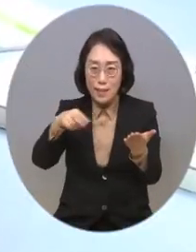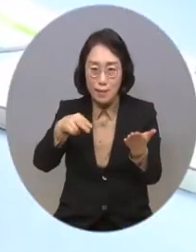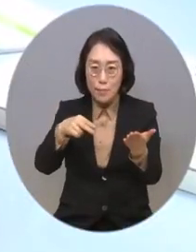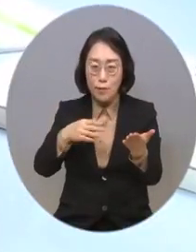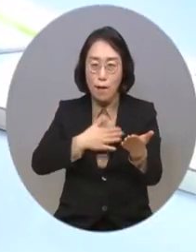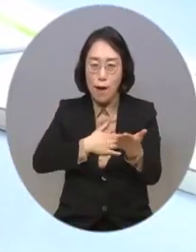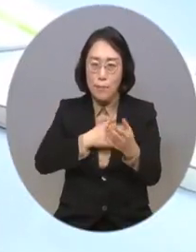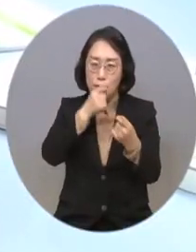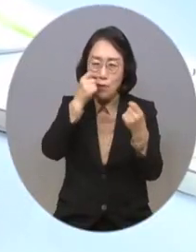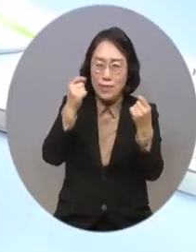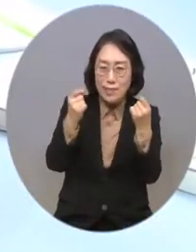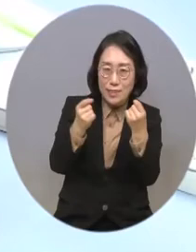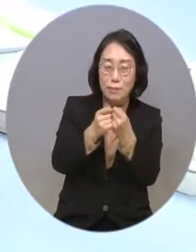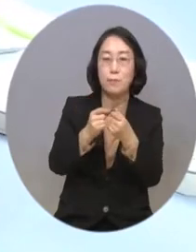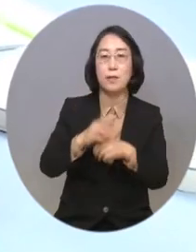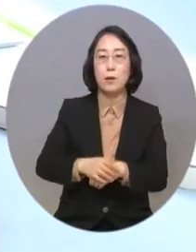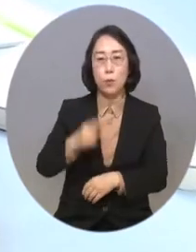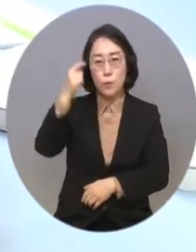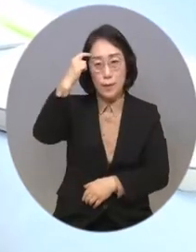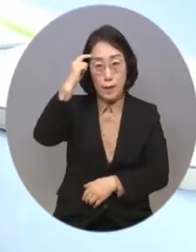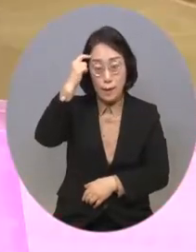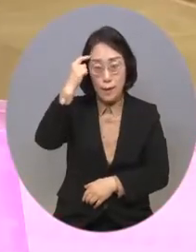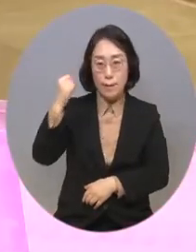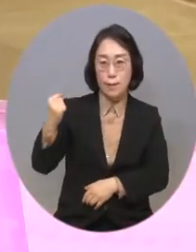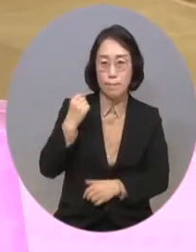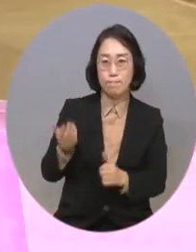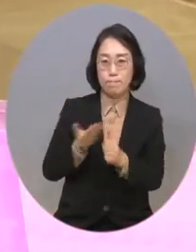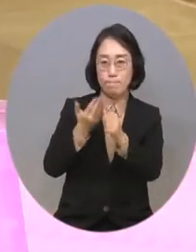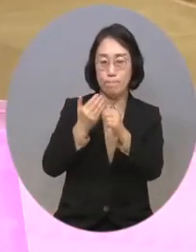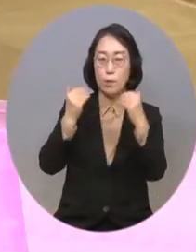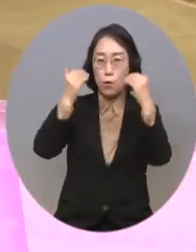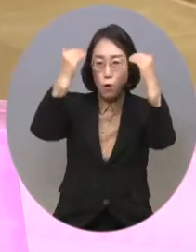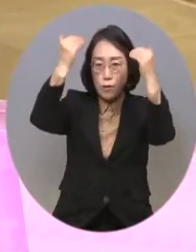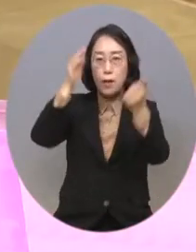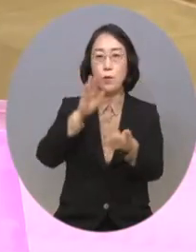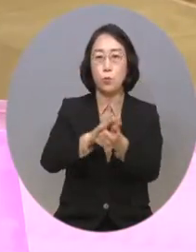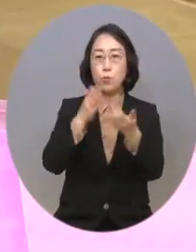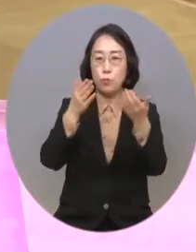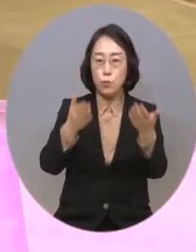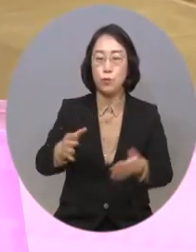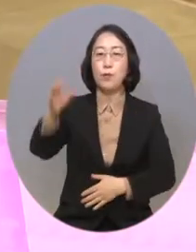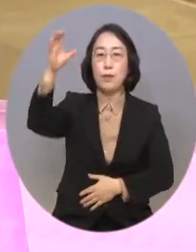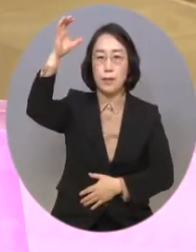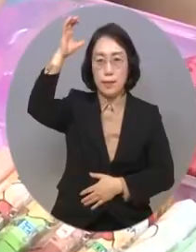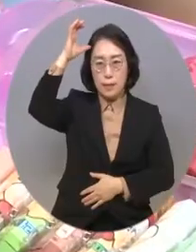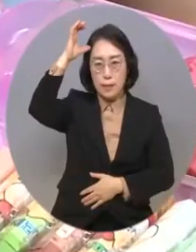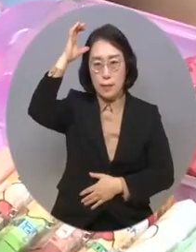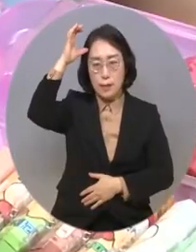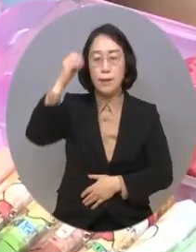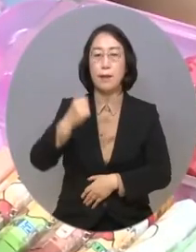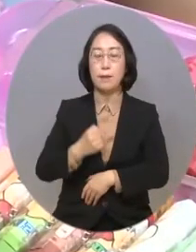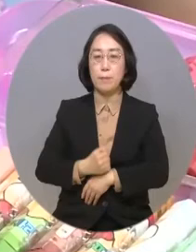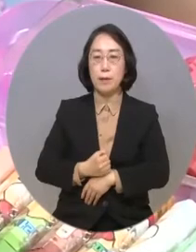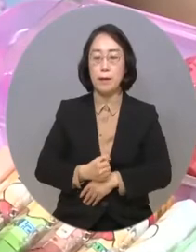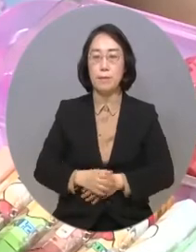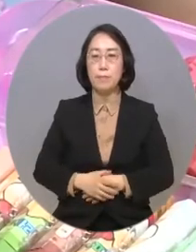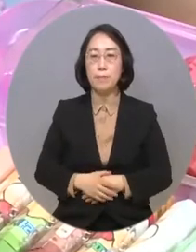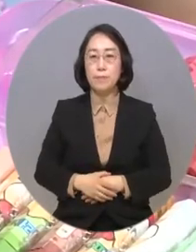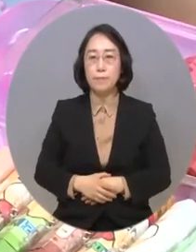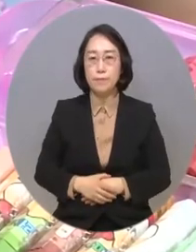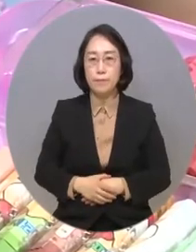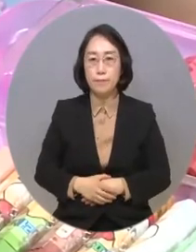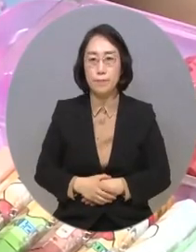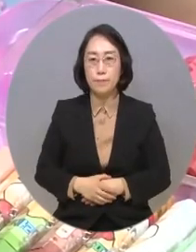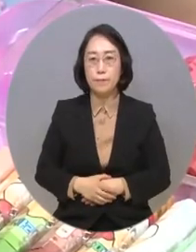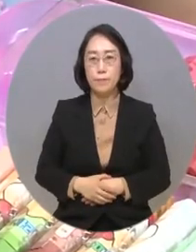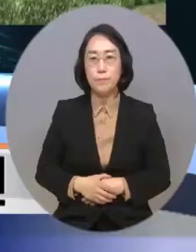또 아이들이 창의적 사고력을 기르고 성장하는 데 큰 도움을 줄 수 있을 것으로 기대합니다. 복지TV 전북방송